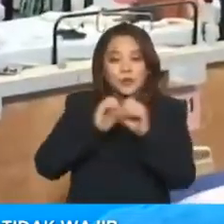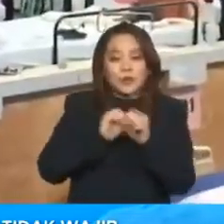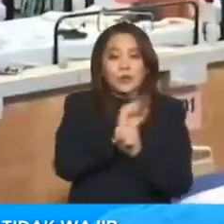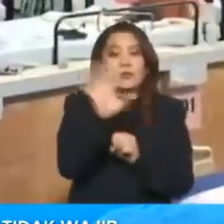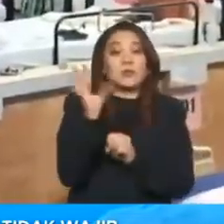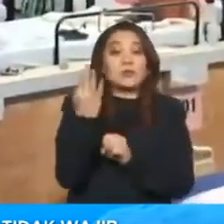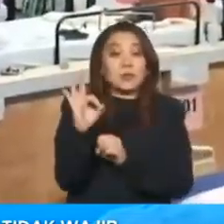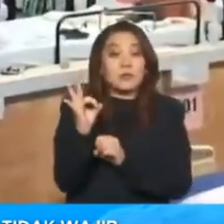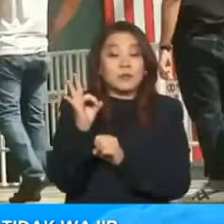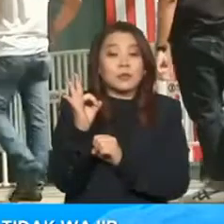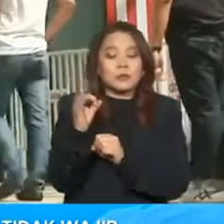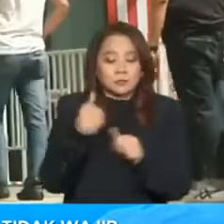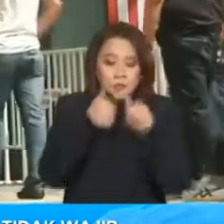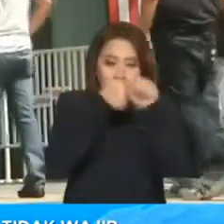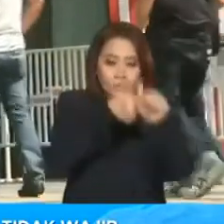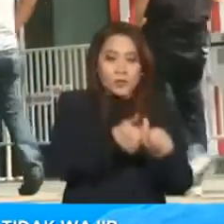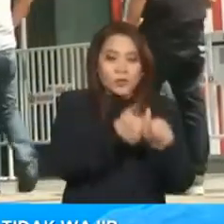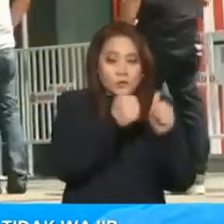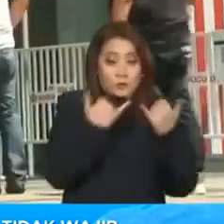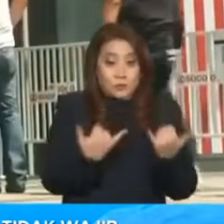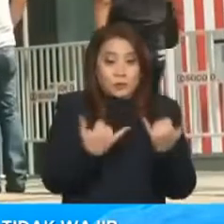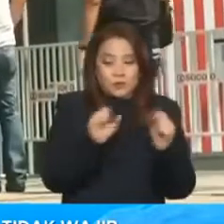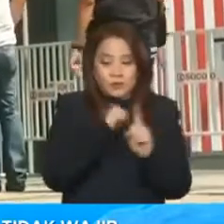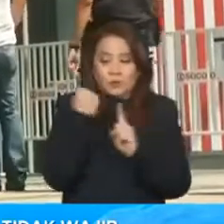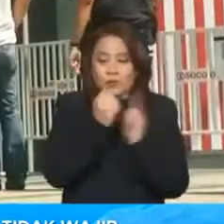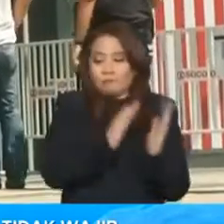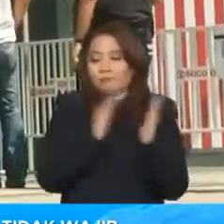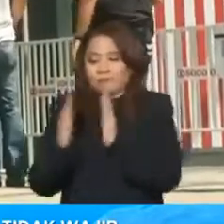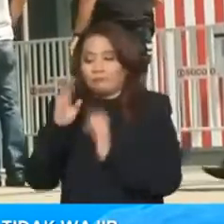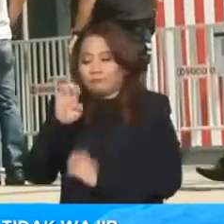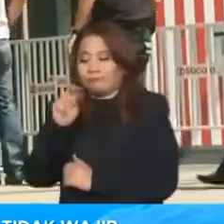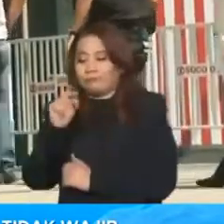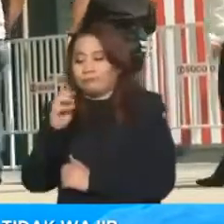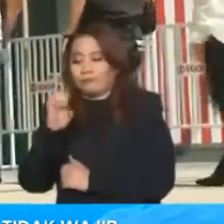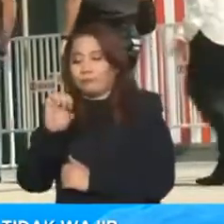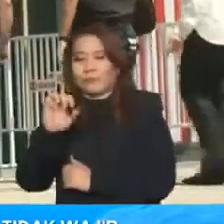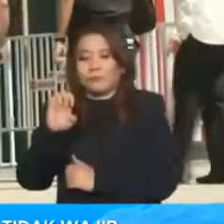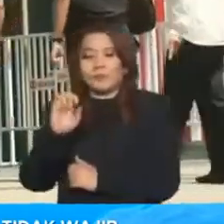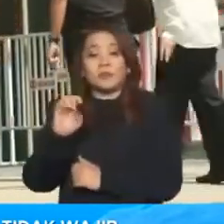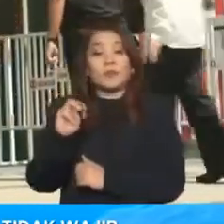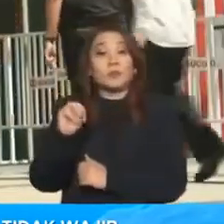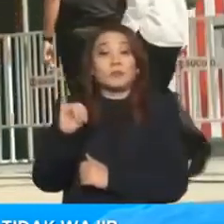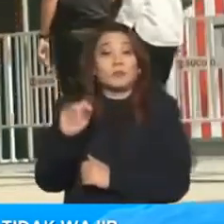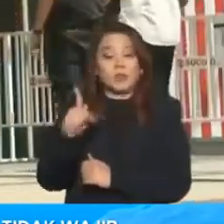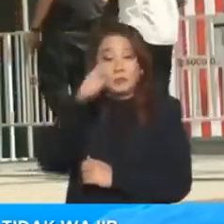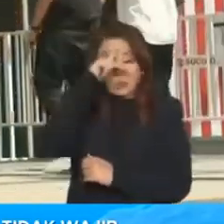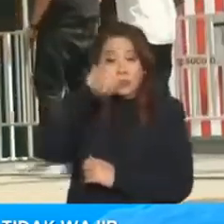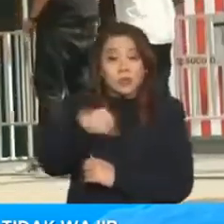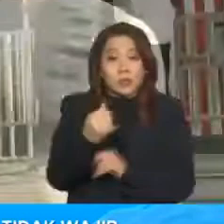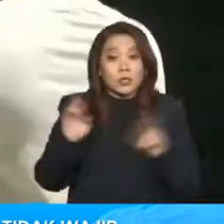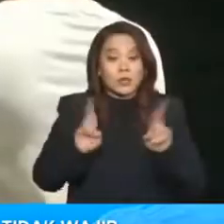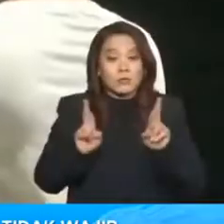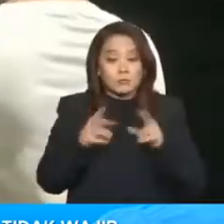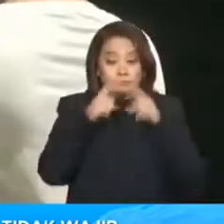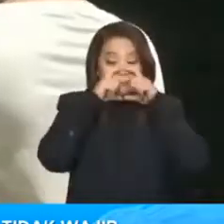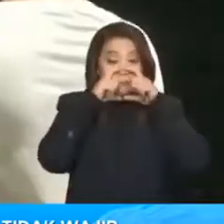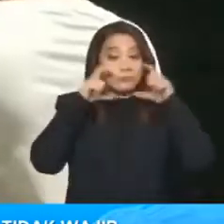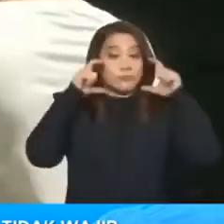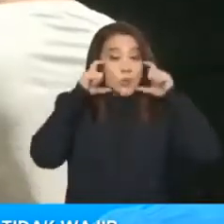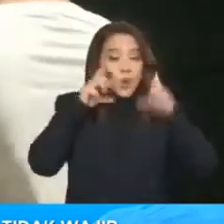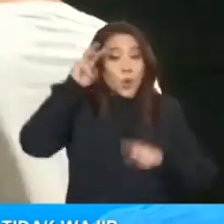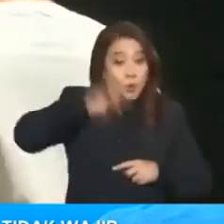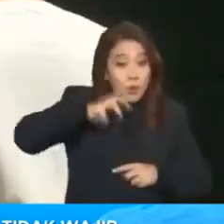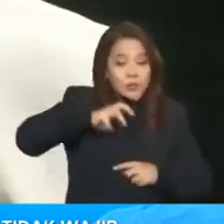19 selaras dengan fase peralihan ke endemik di Putrajaya pada Rabu jelas beliau pemakaian bentuk muka